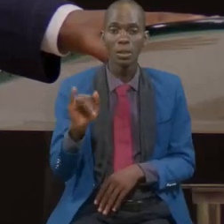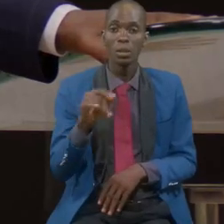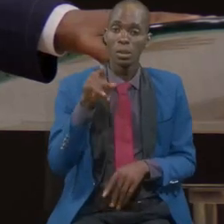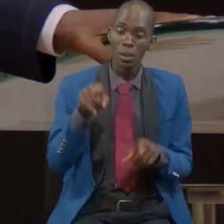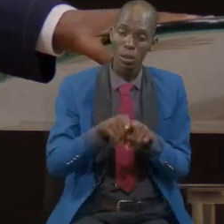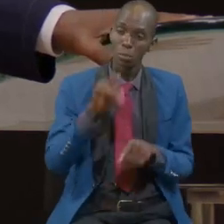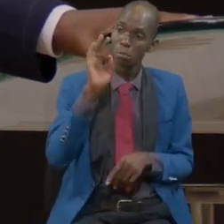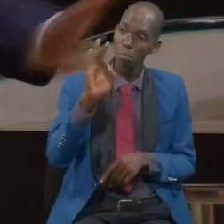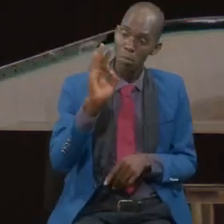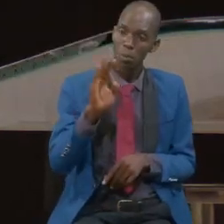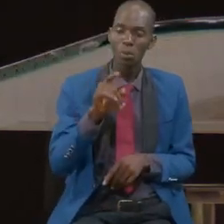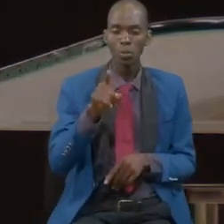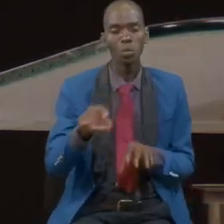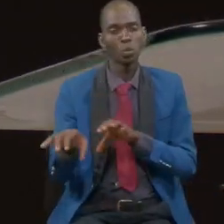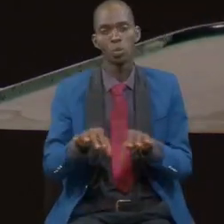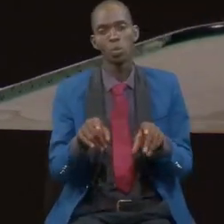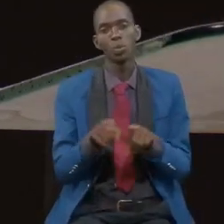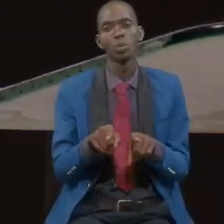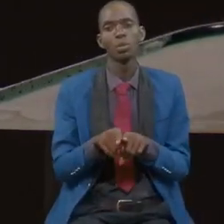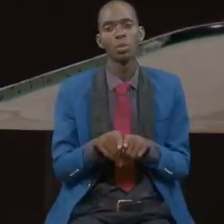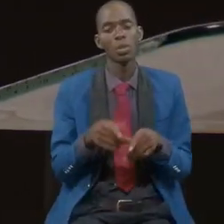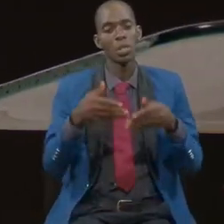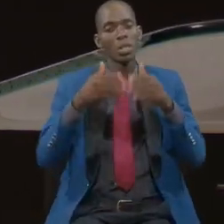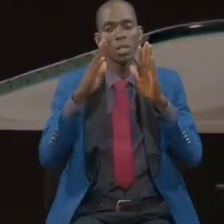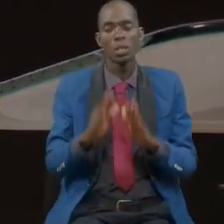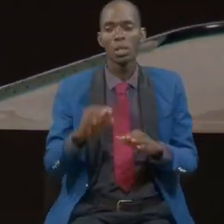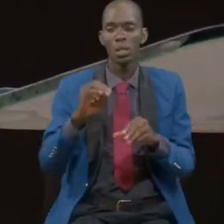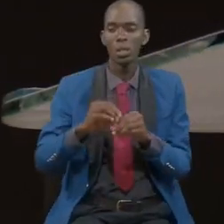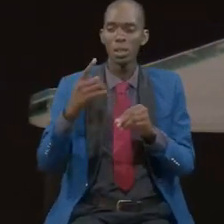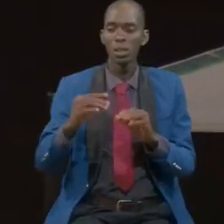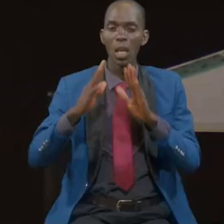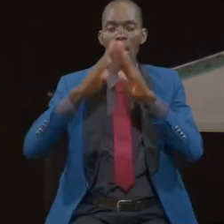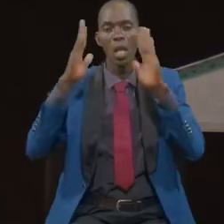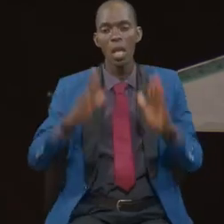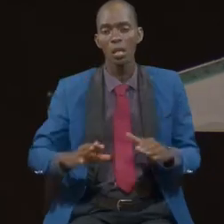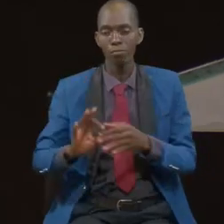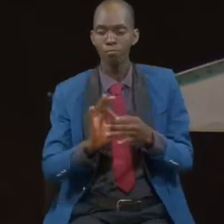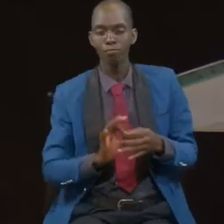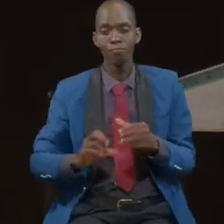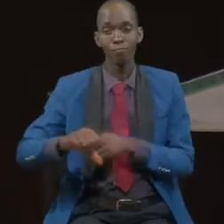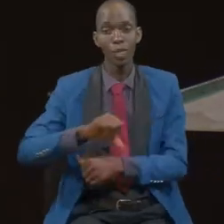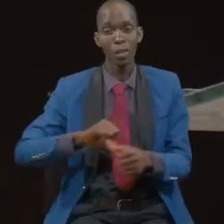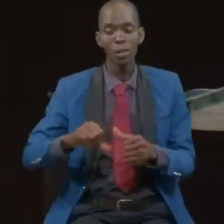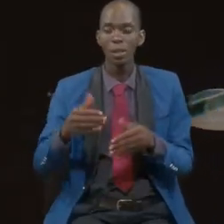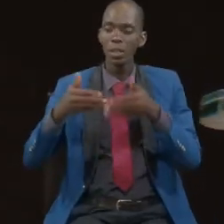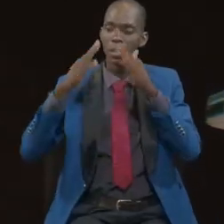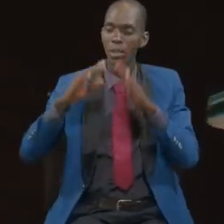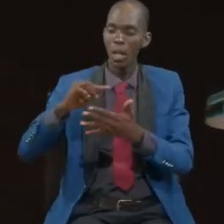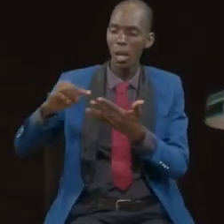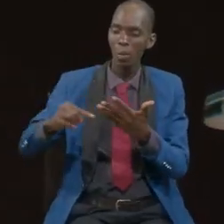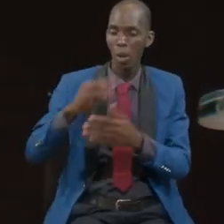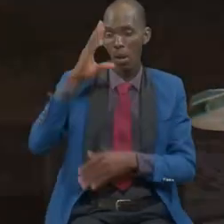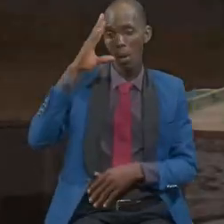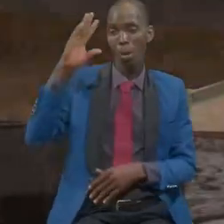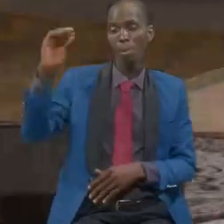proclamation. Parlez et agissez. Les dirigeants à la cellule de maison, les dirigeants parmi